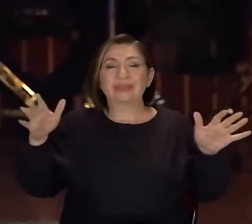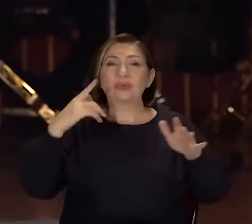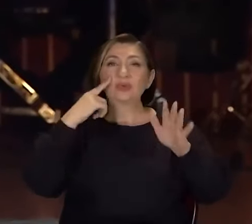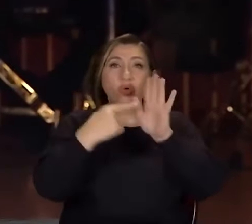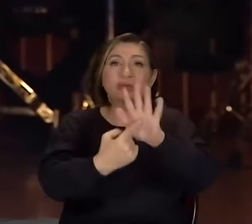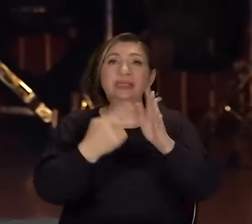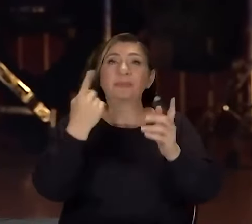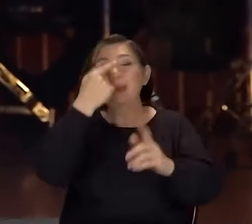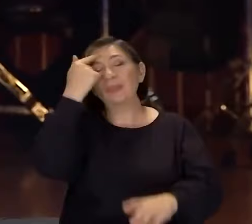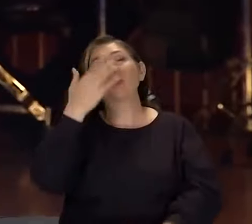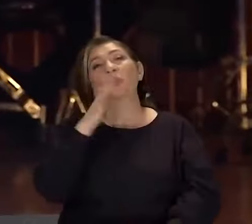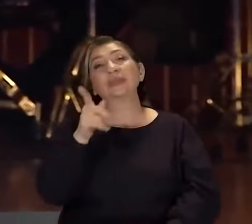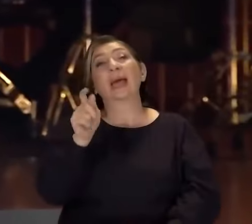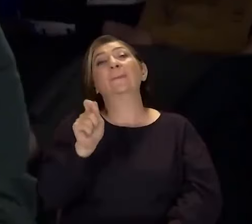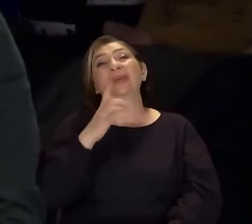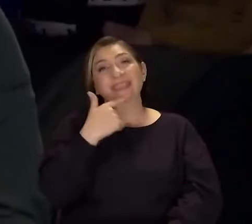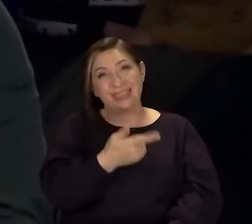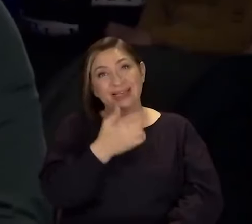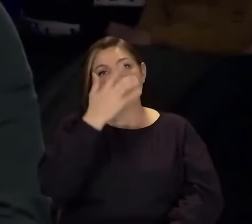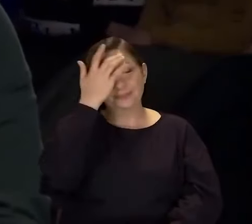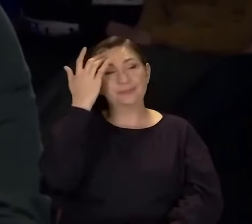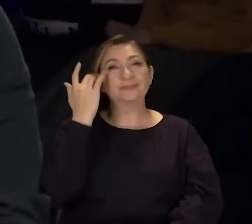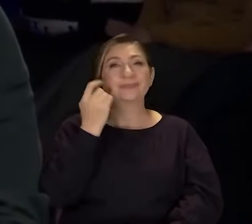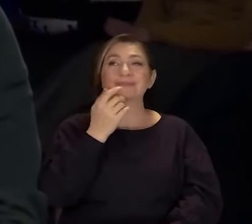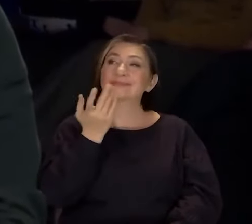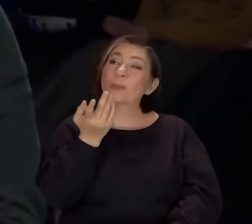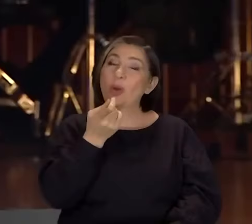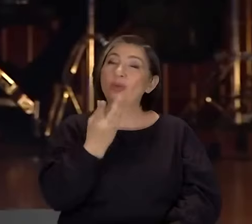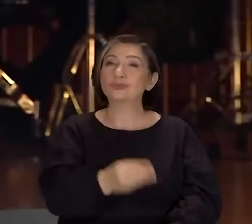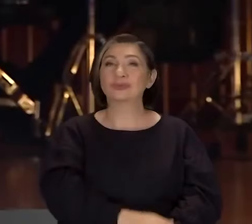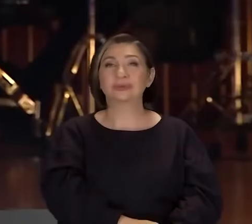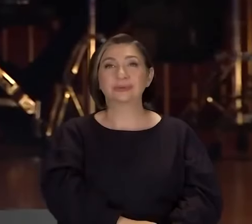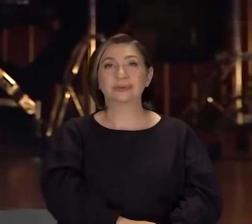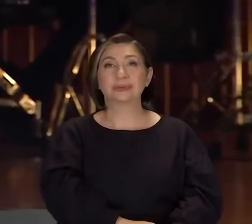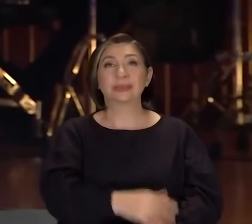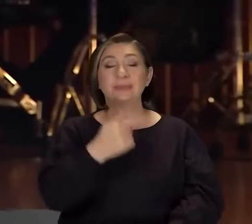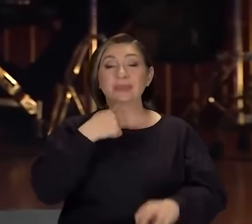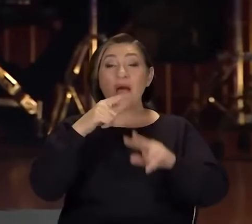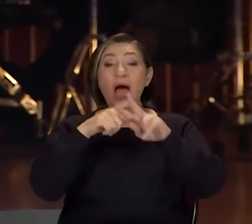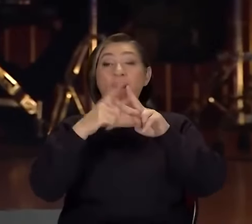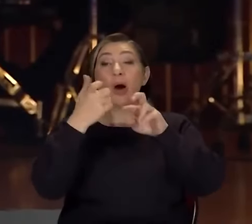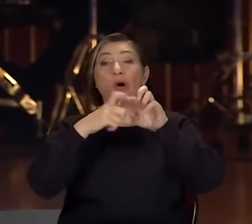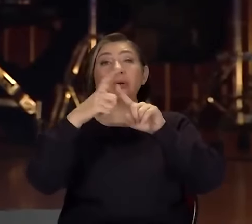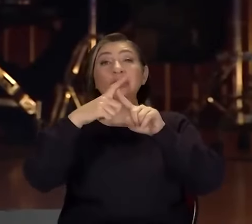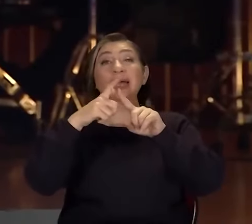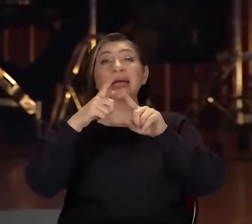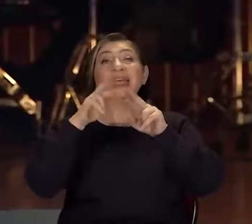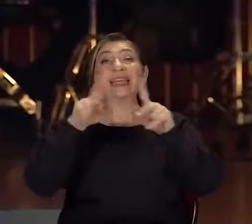bir imkanın yoktu, sen de onu yapma diye. Evet. Evet ama öyle. Bizimkisi aort anevrizması